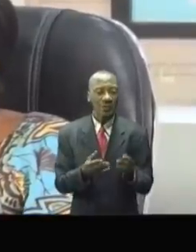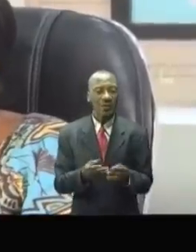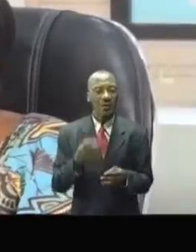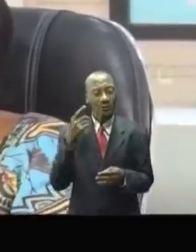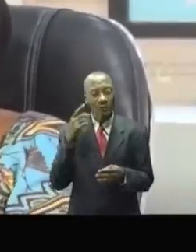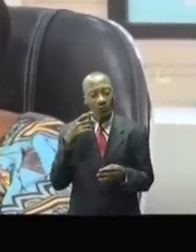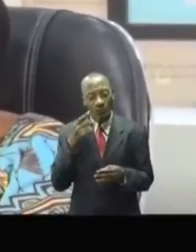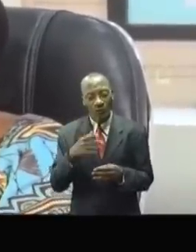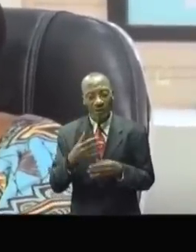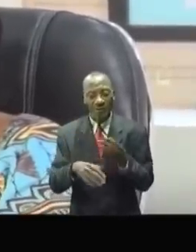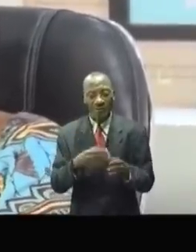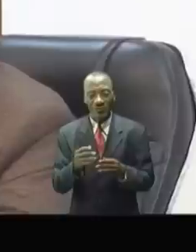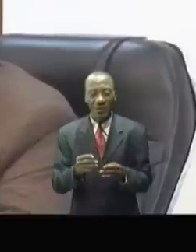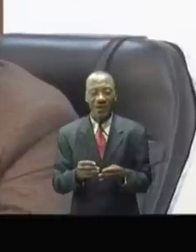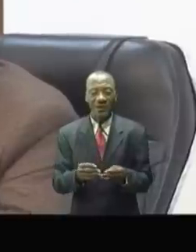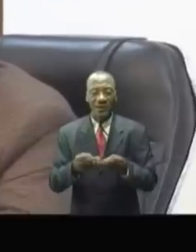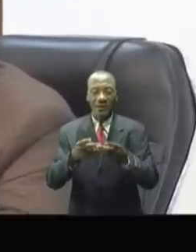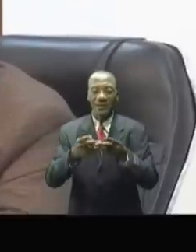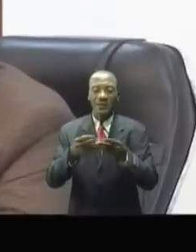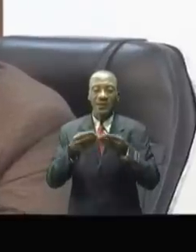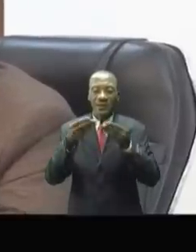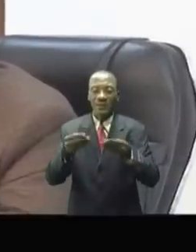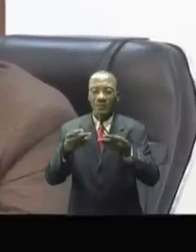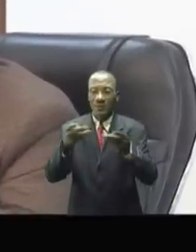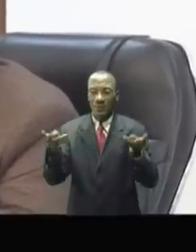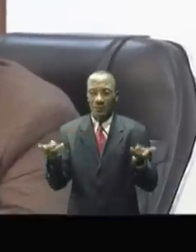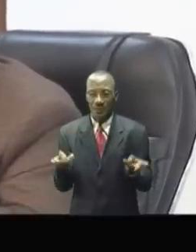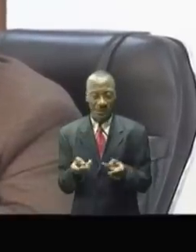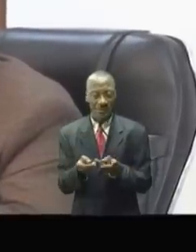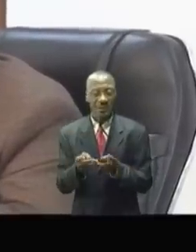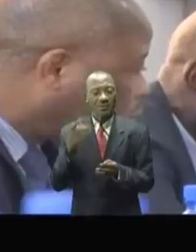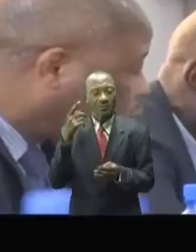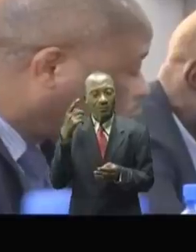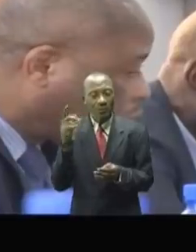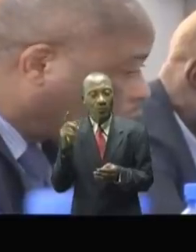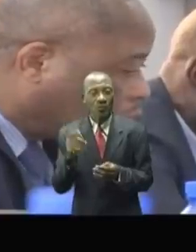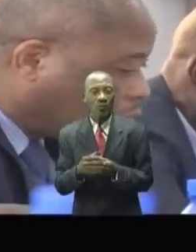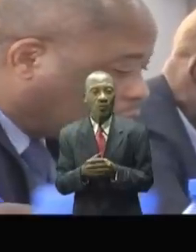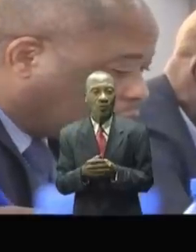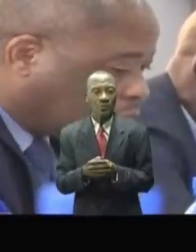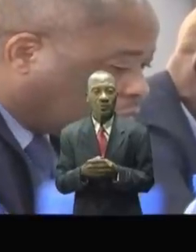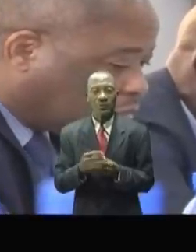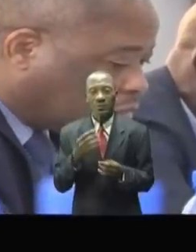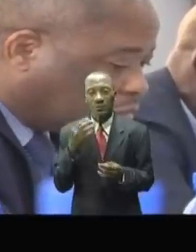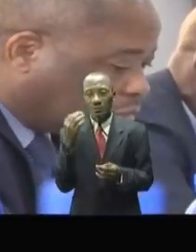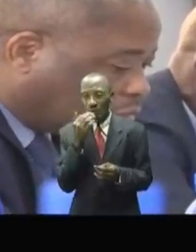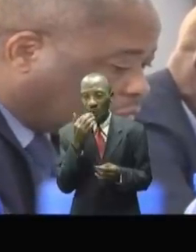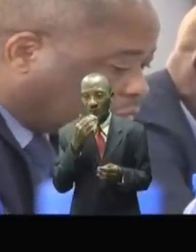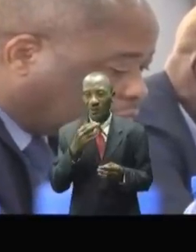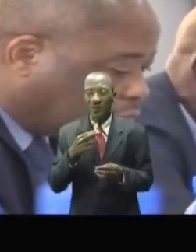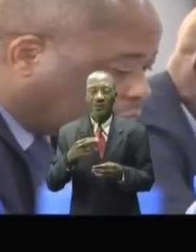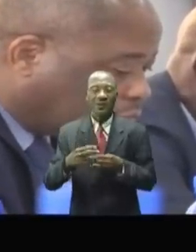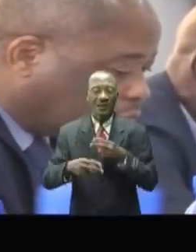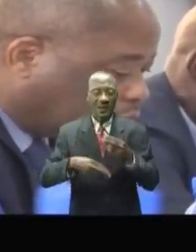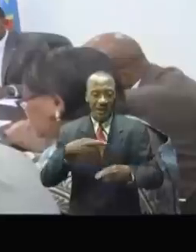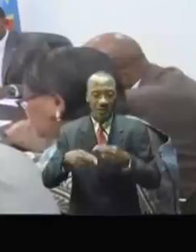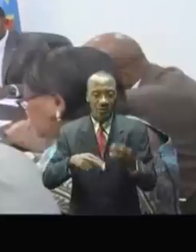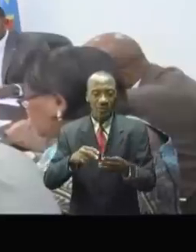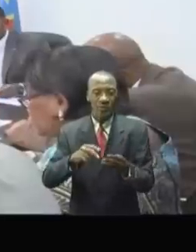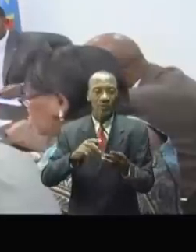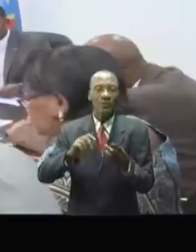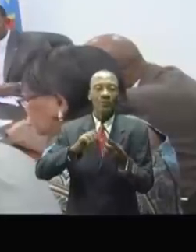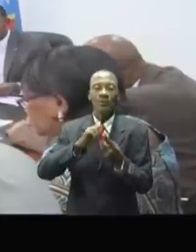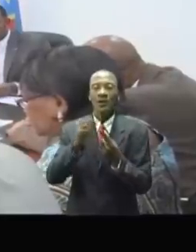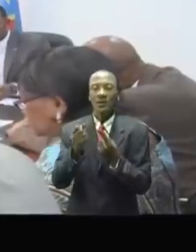ad hoc qui va statuer sur le cadre normatif devant réglementer la régularisation de la situation administrative des agents de